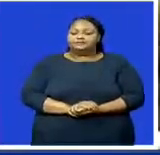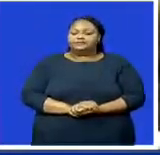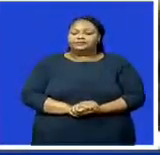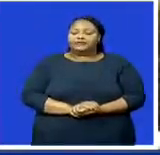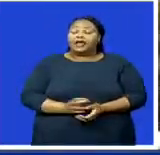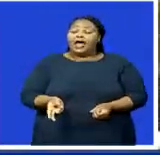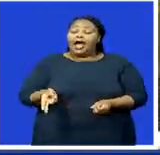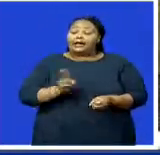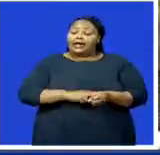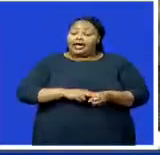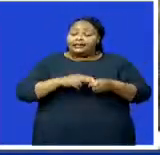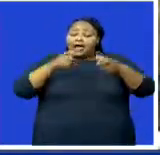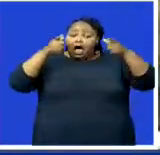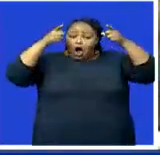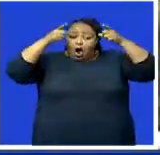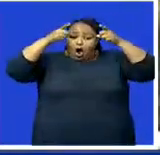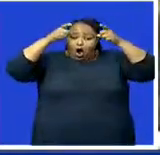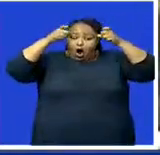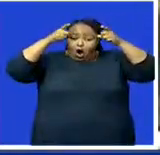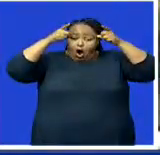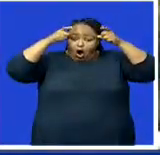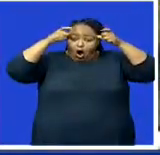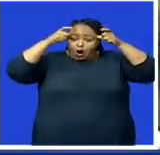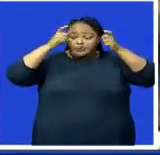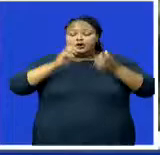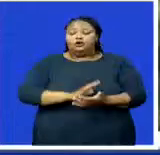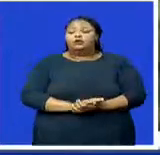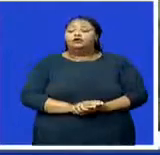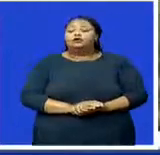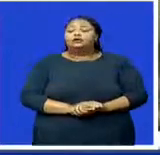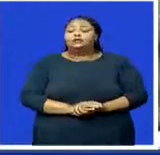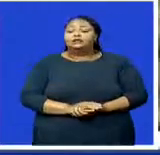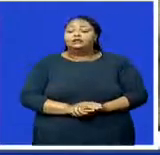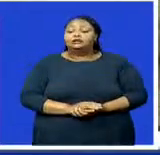Letingo motabo nase batipha lokudla